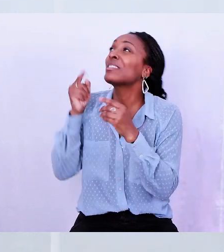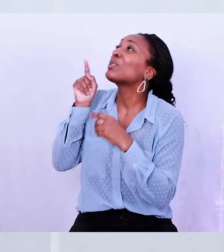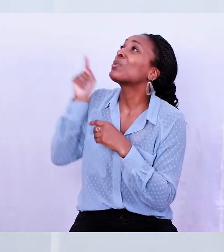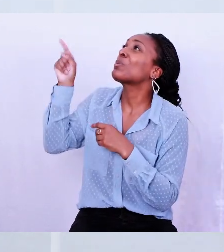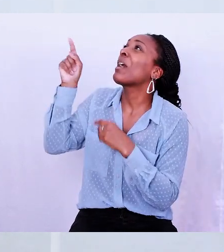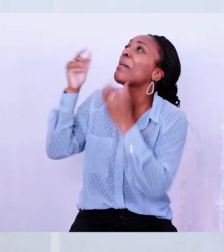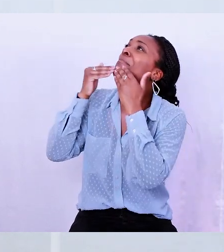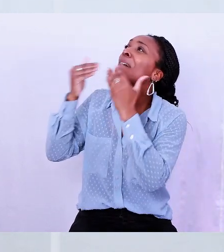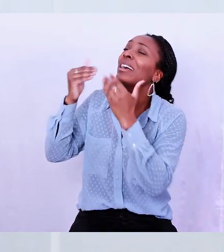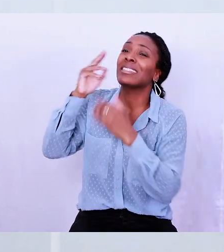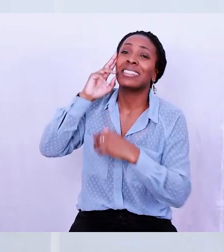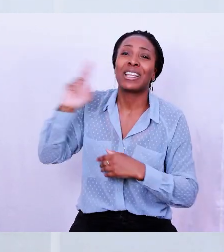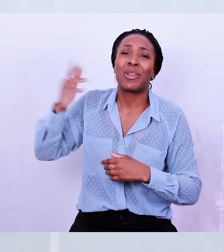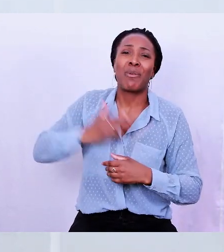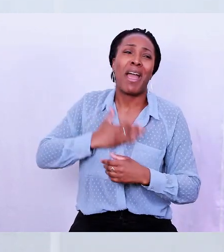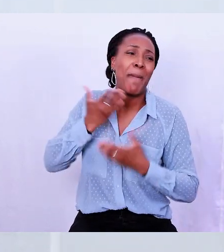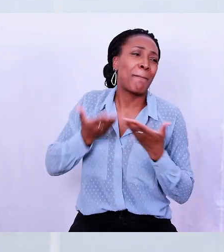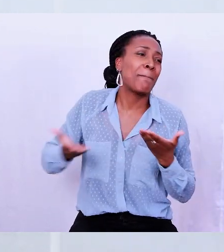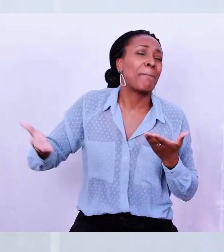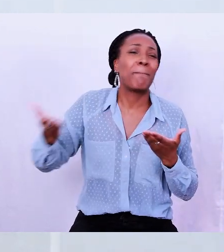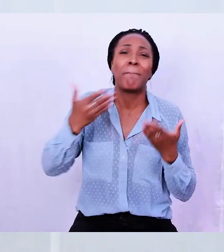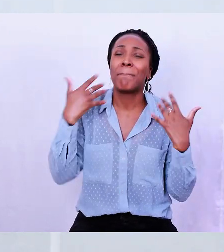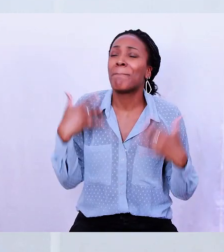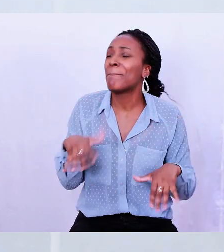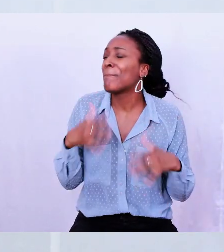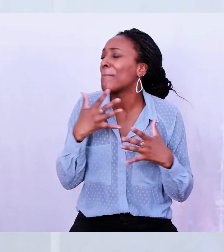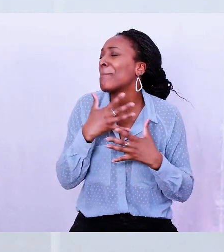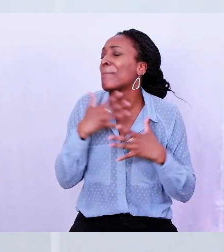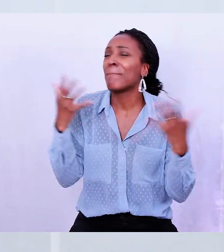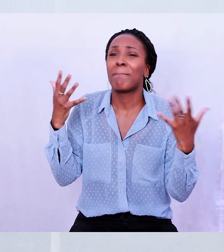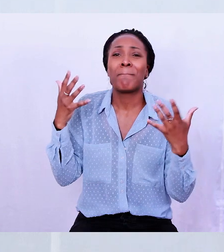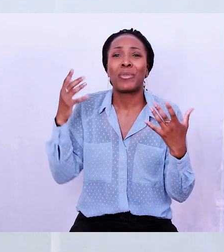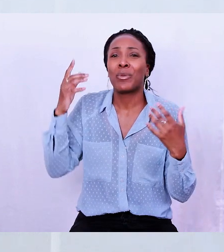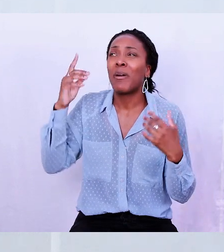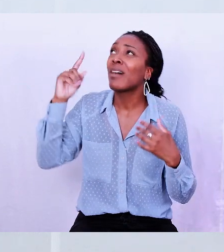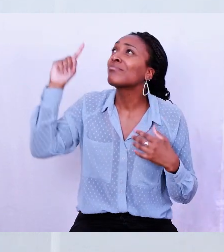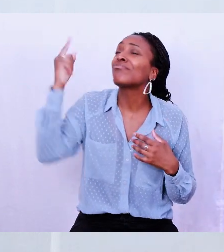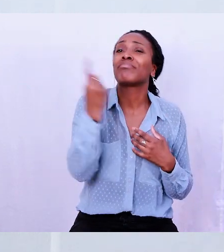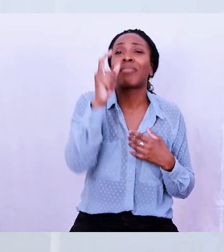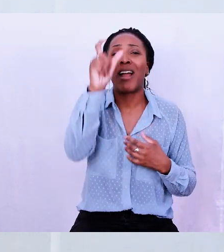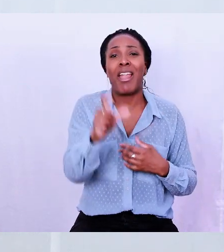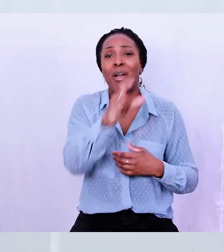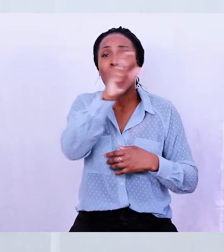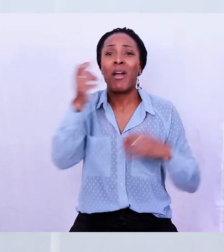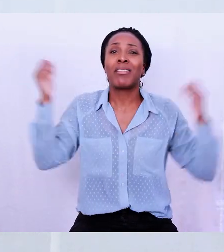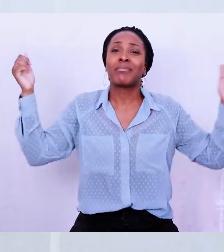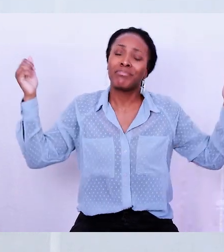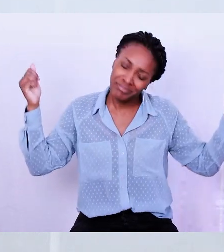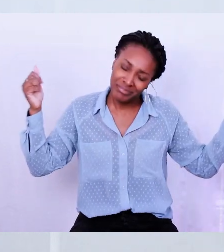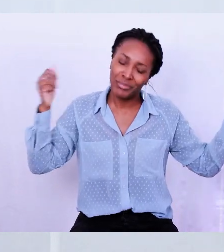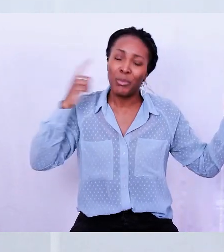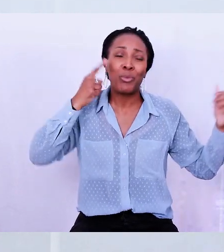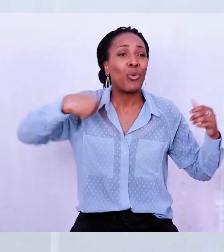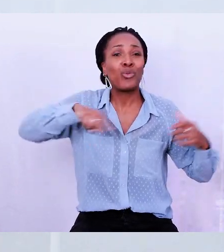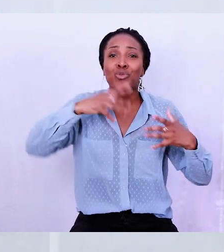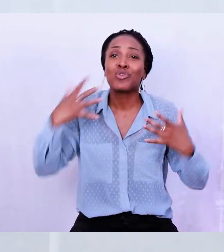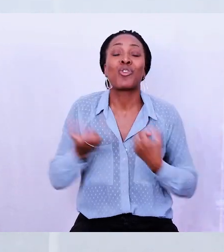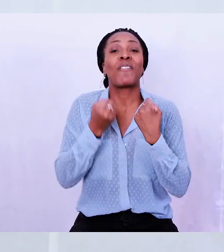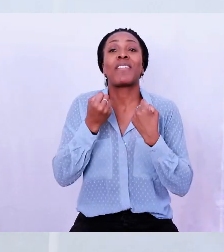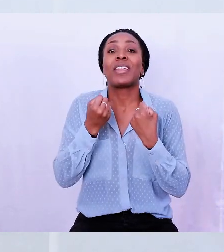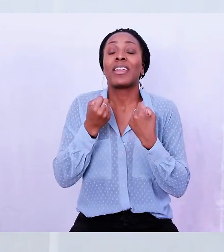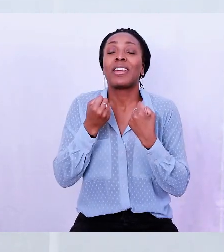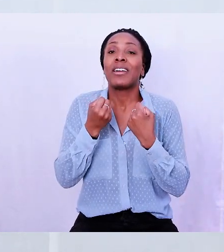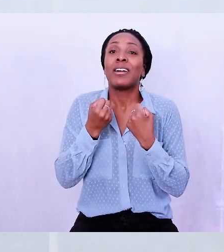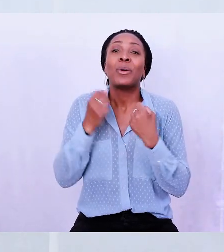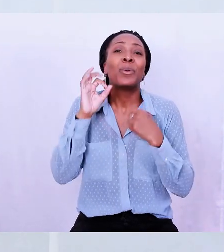Merci, Seigneur, parce que tu nous as aimés au point, Seigneur, de donner ta vie pour nous sauver. Gloire à toi. Seigneur, oui, nous déclarons